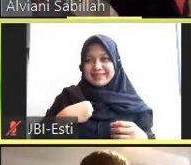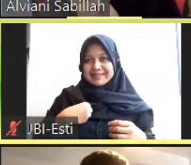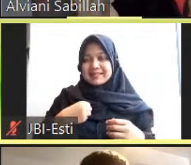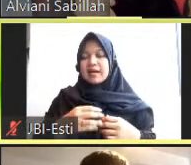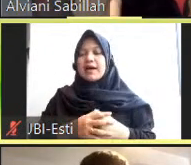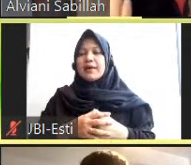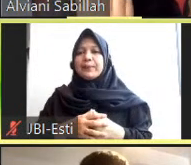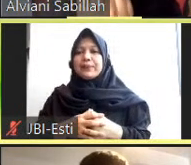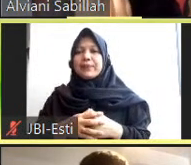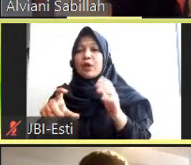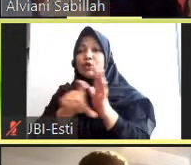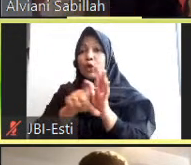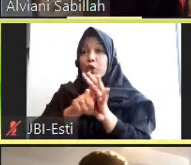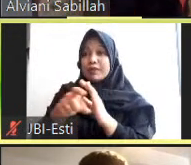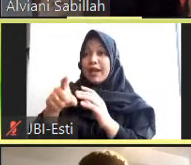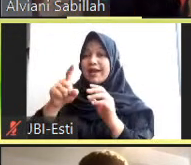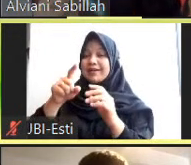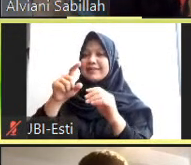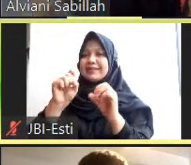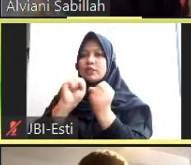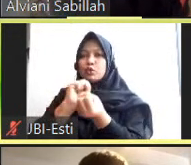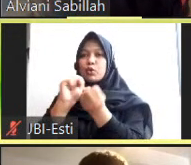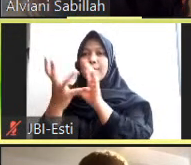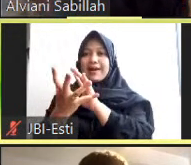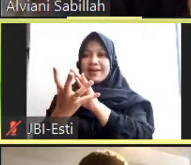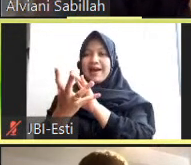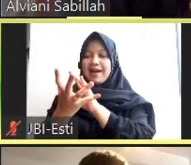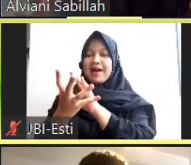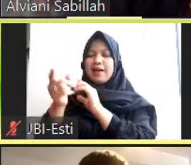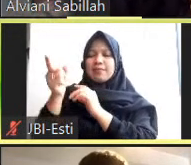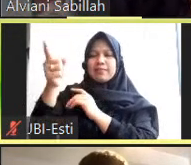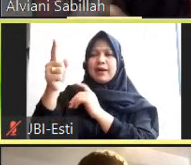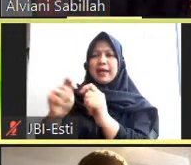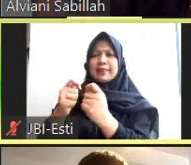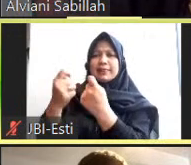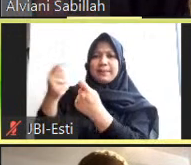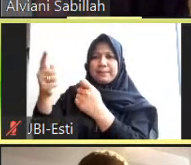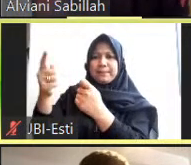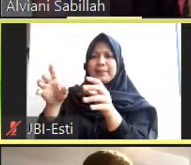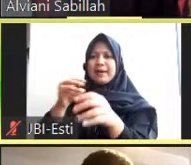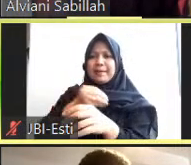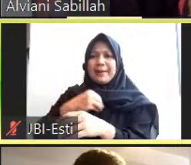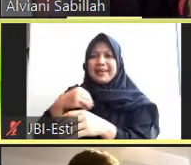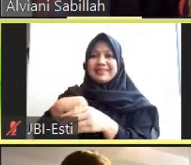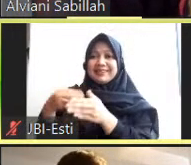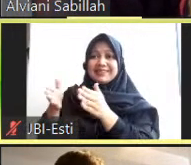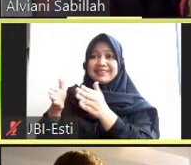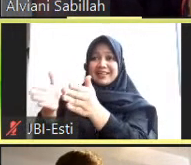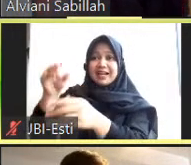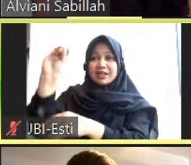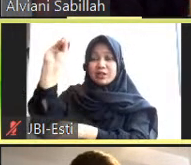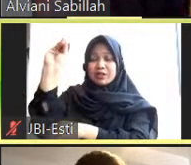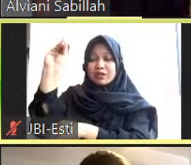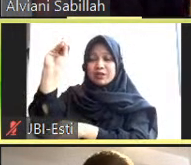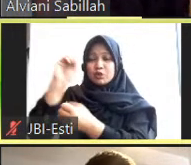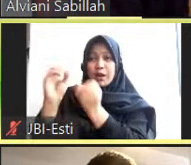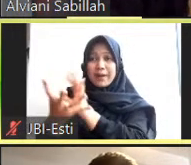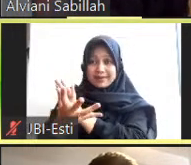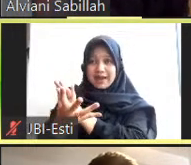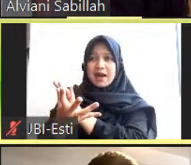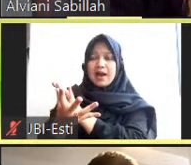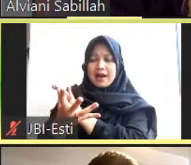Misalnya yang terjadi di Surabaya, yang dialami oleh teman-teman para medis jalanan Surabaya waktu aksi 8 Oktober 2020 lalu,